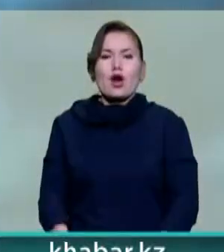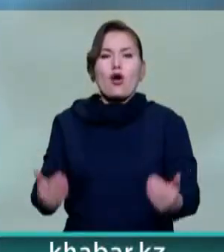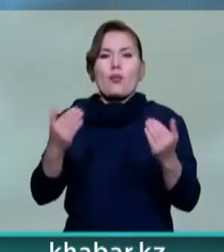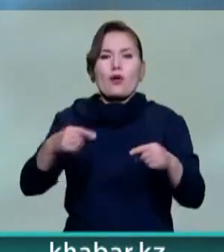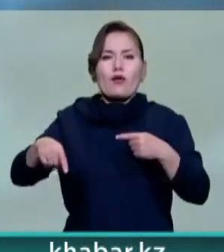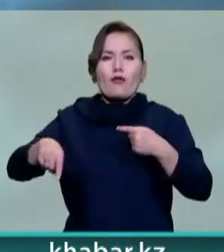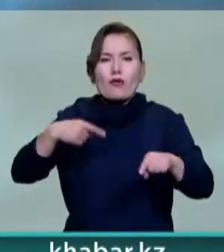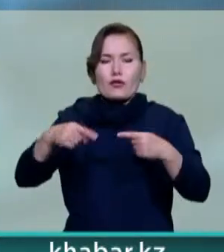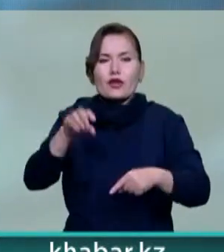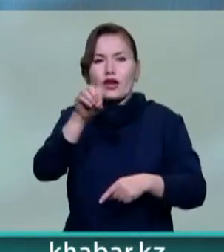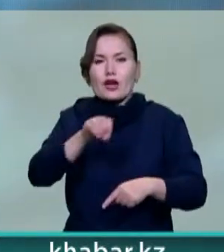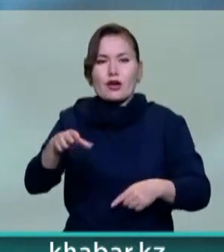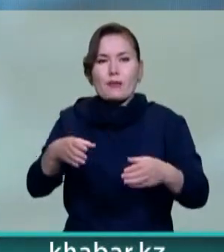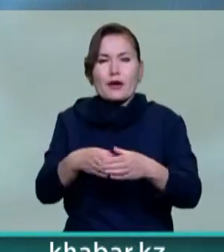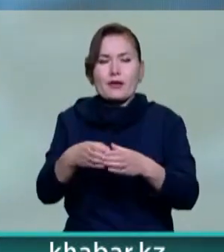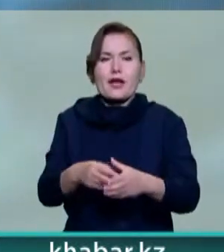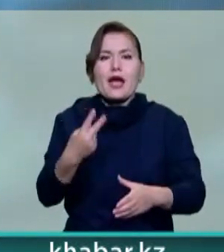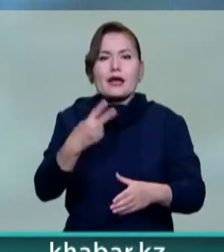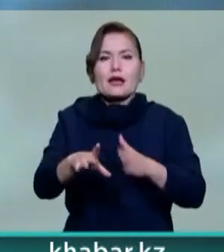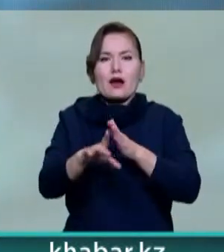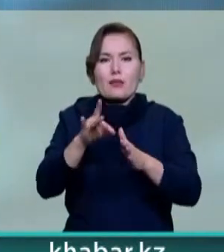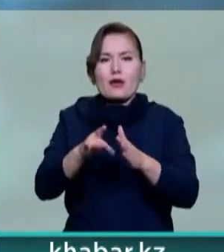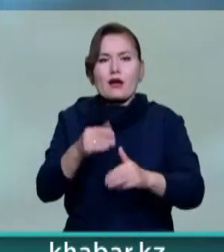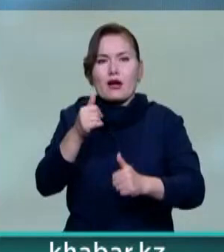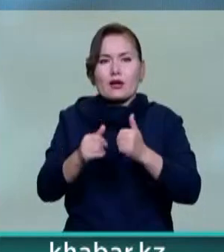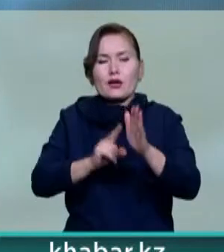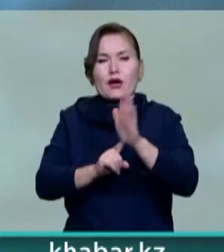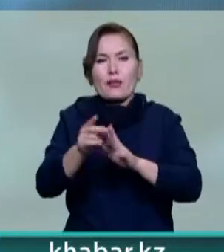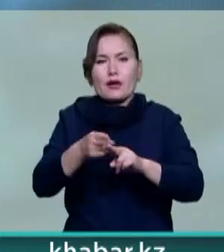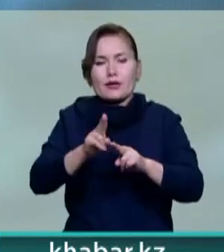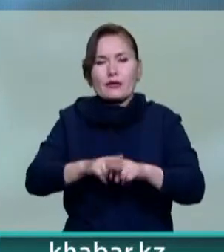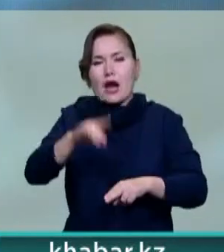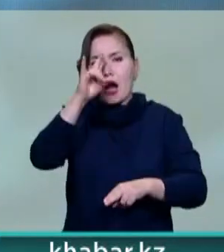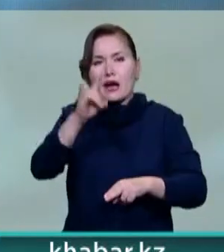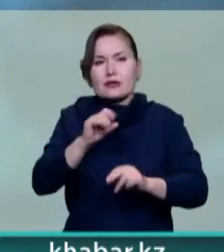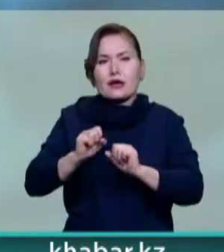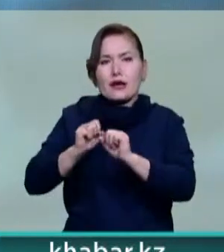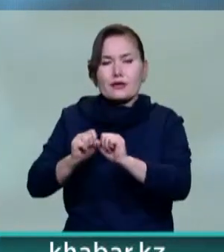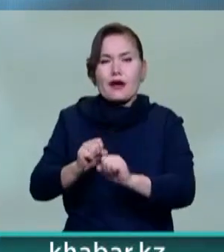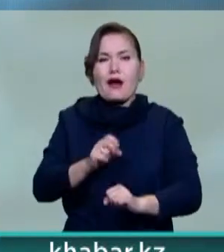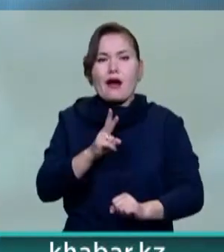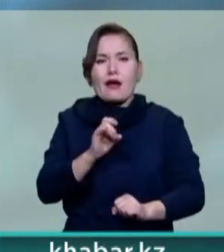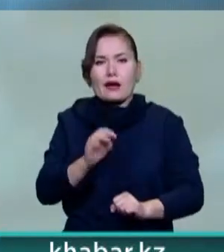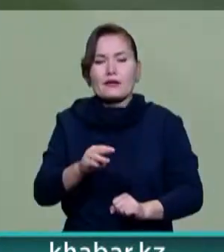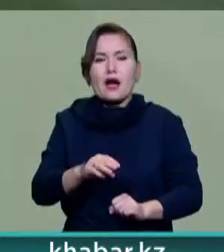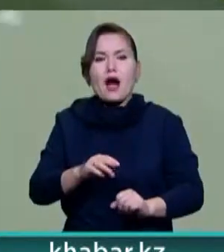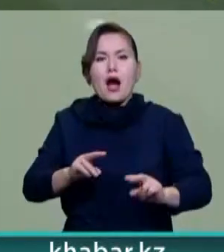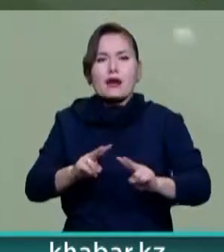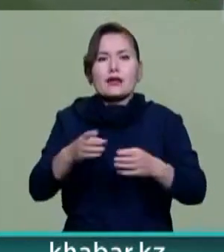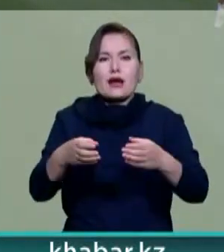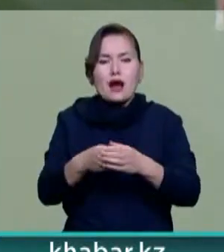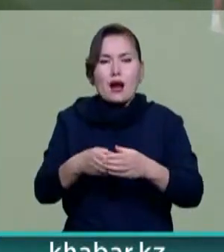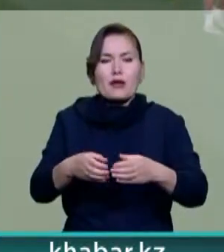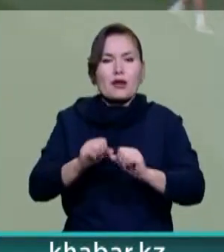Бүгін футболдан Еуропа лигасының екінші іріктеу кезең өтеді. Бұл сында ел намысын Қайсар мен Қайрат және Астана командалары